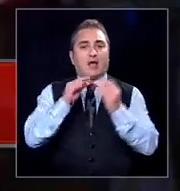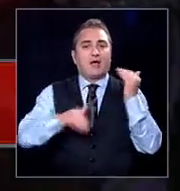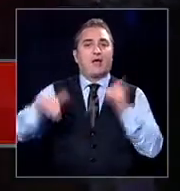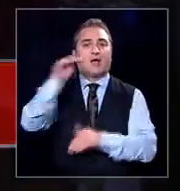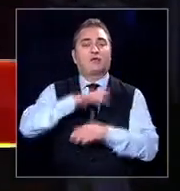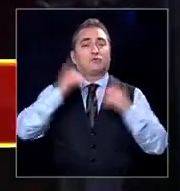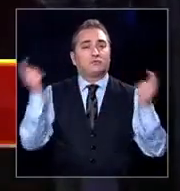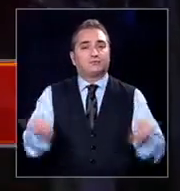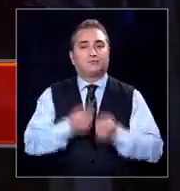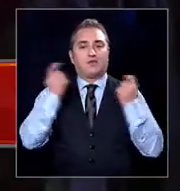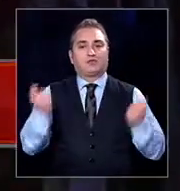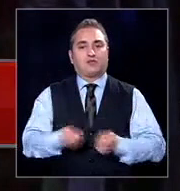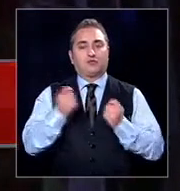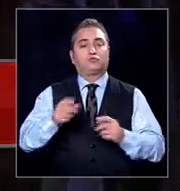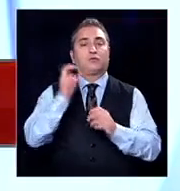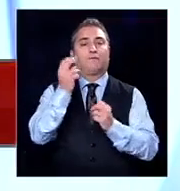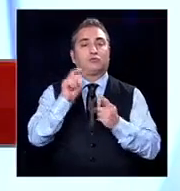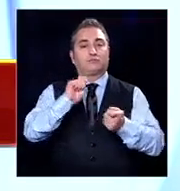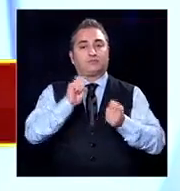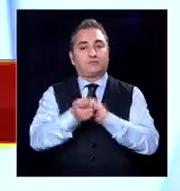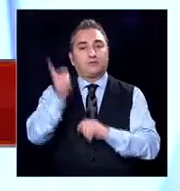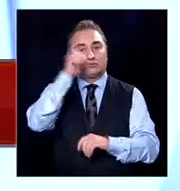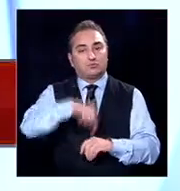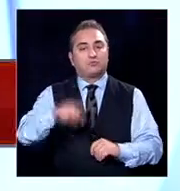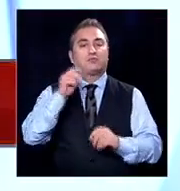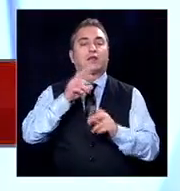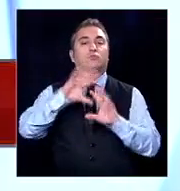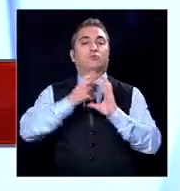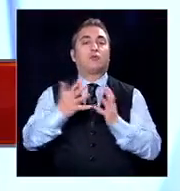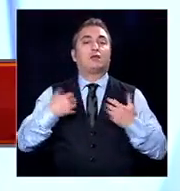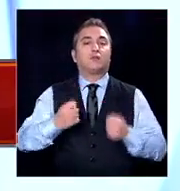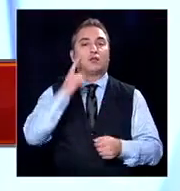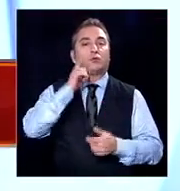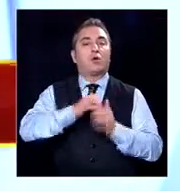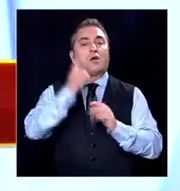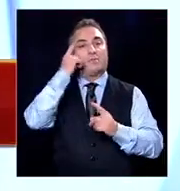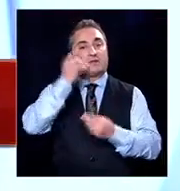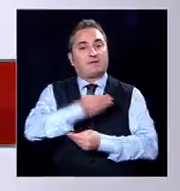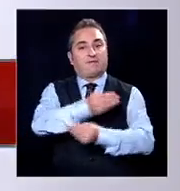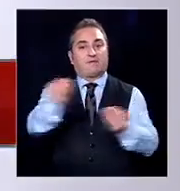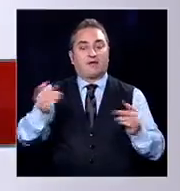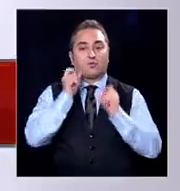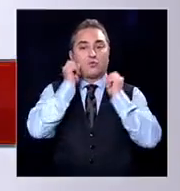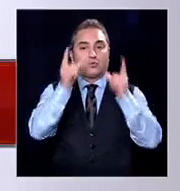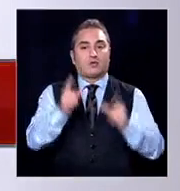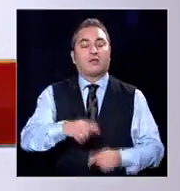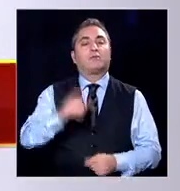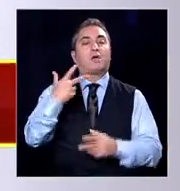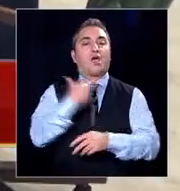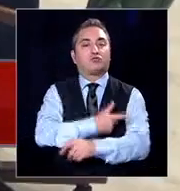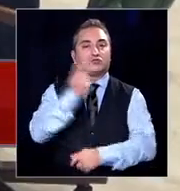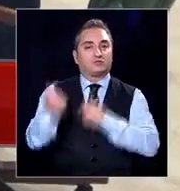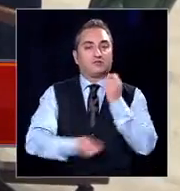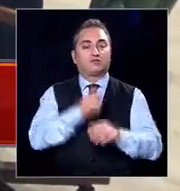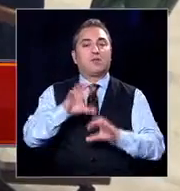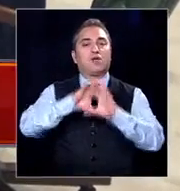diyerek mutasyon konusunda uyarmıştı Dünya Sağlık Örgütü. Aşı çalışmalarının da ele alındığı görüşmede Bakan Koca da